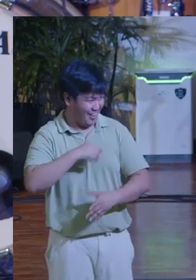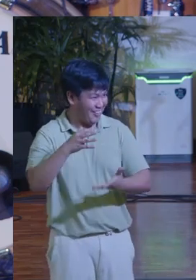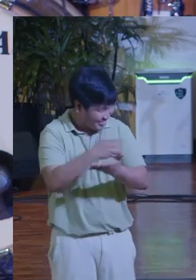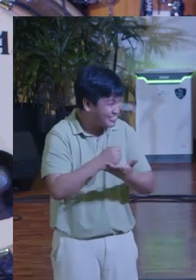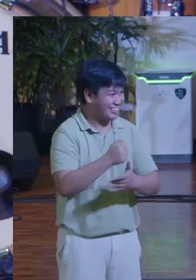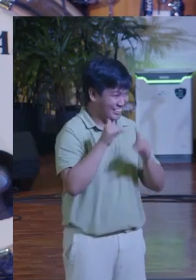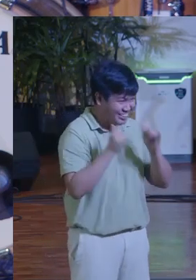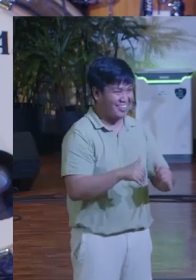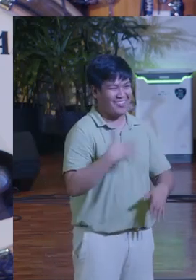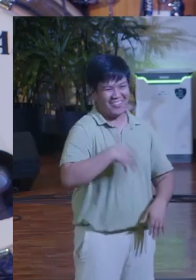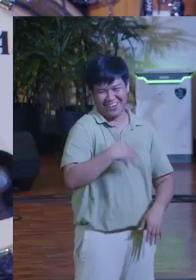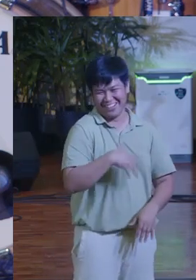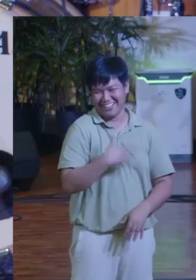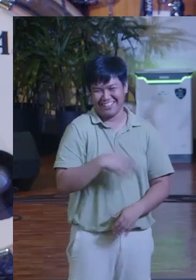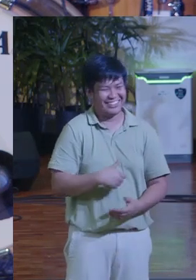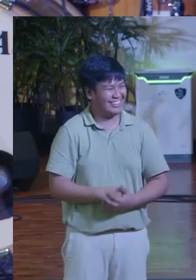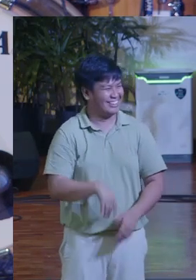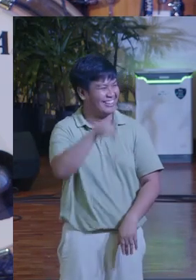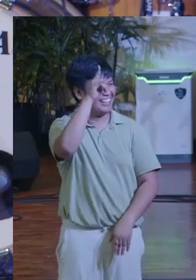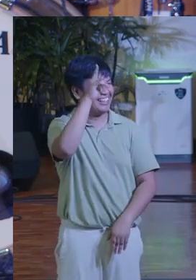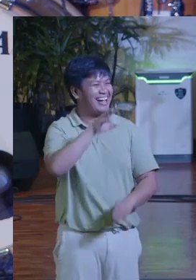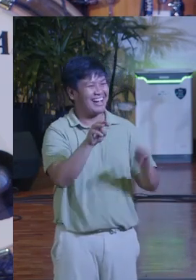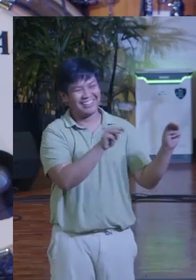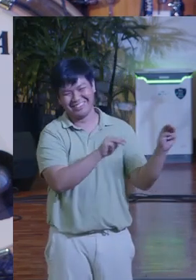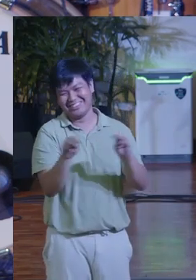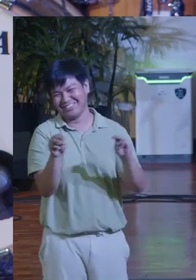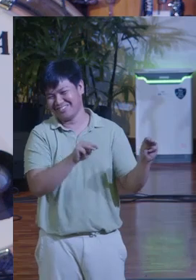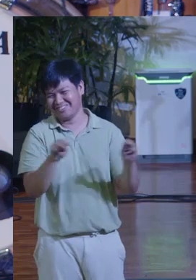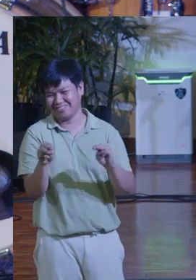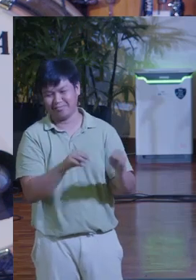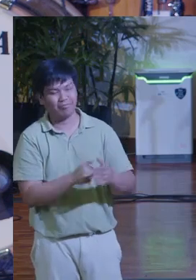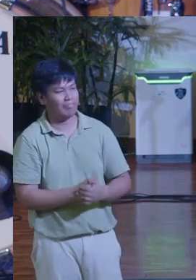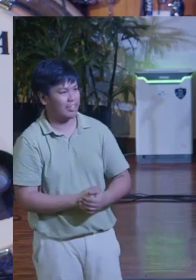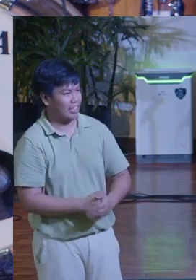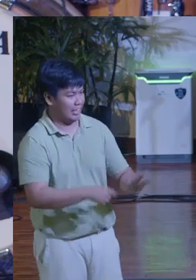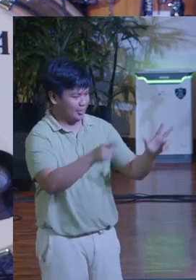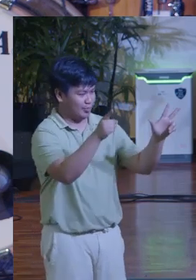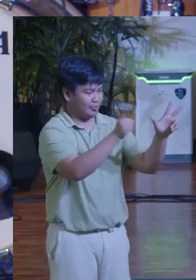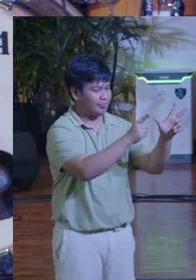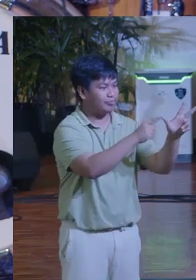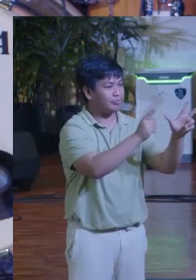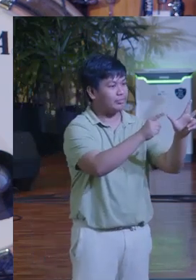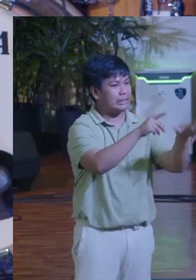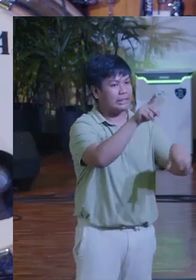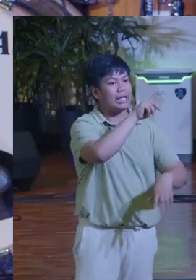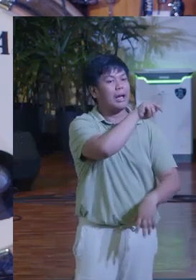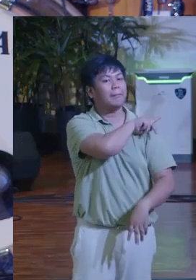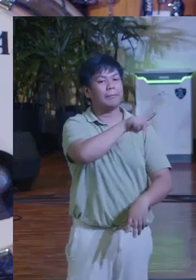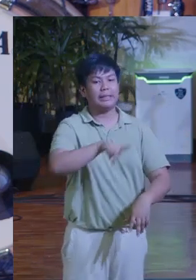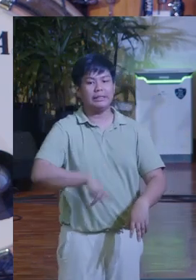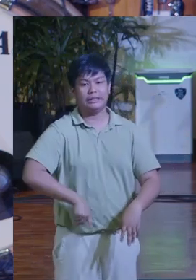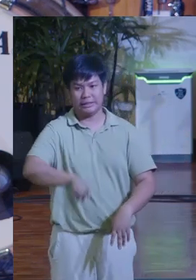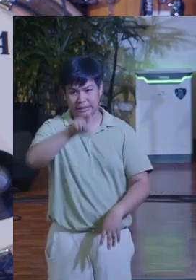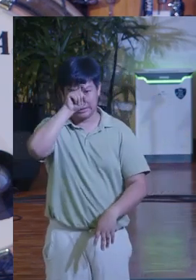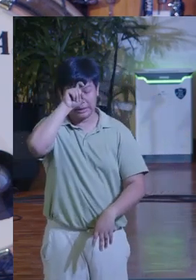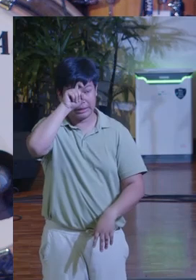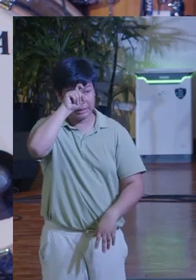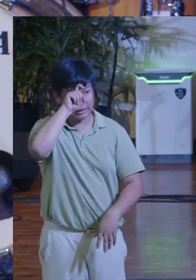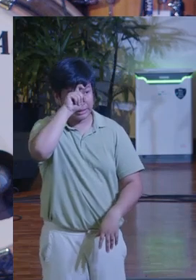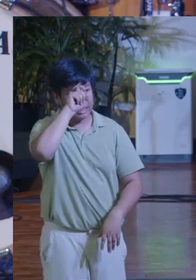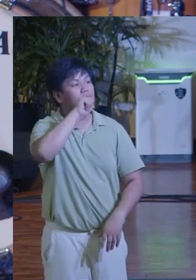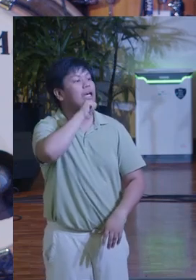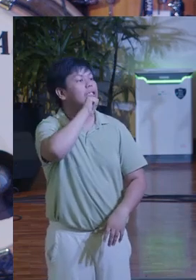ina, kumilos ang Diyos sa puso ng isang prinsesa ng Ehipto. Una, sinuway niya ang kanyang